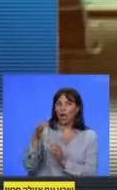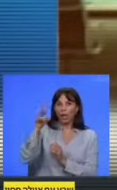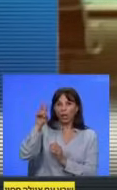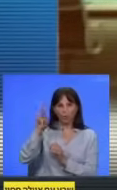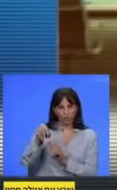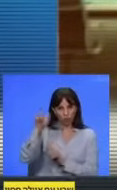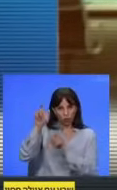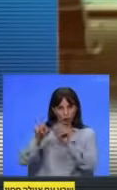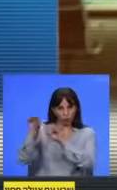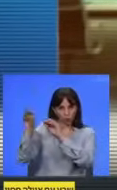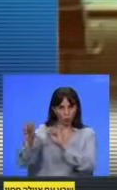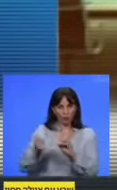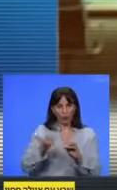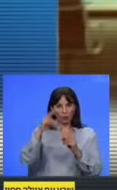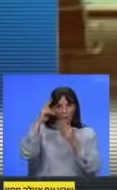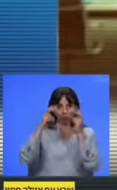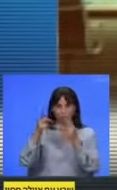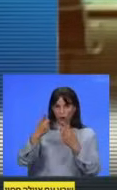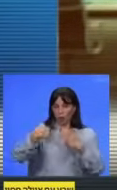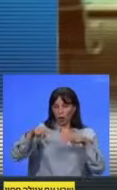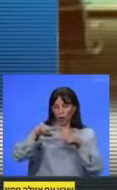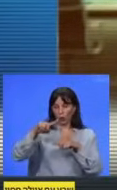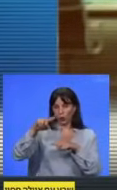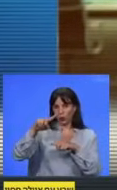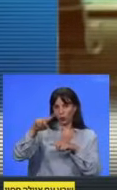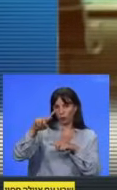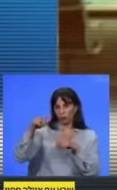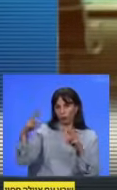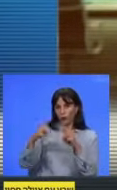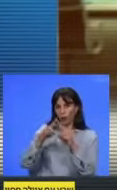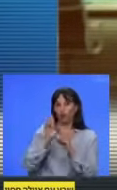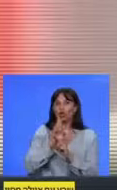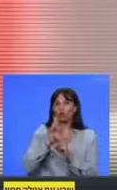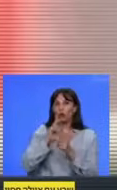מידע שכשניפגש בשם שלהם חלק מאיתנו יכירו אותם?